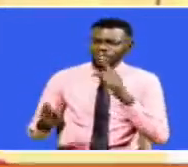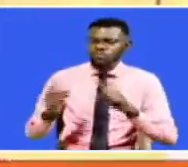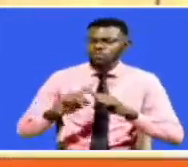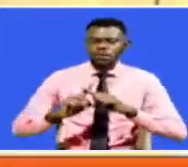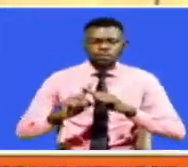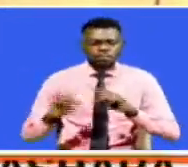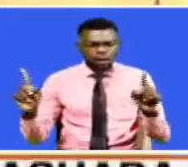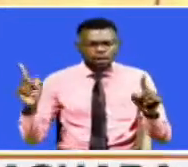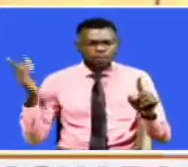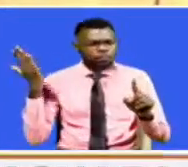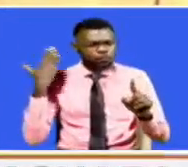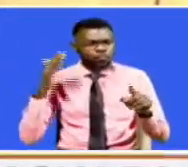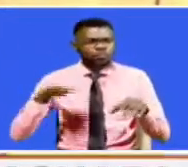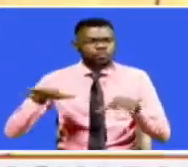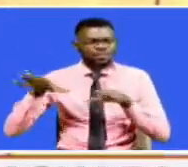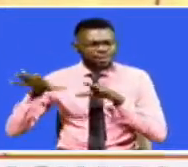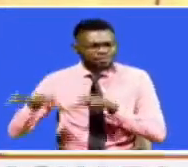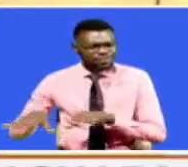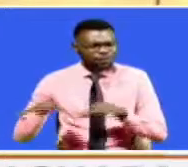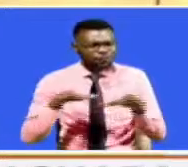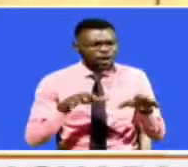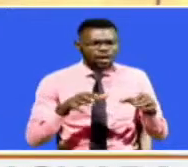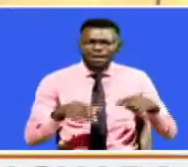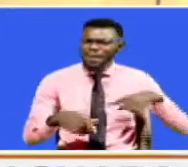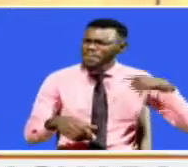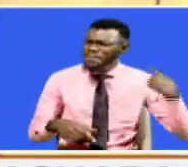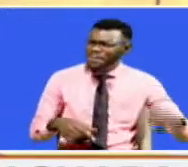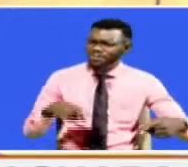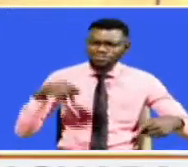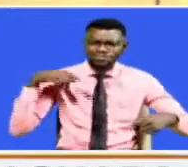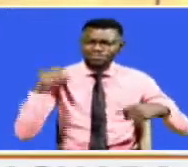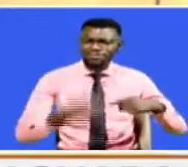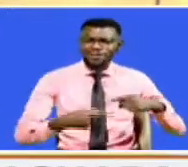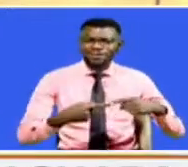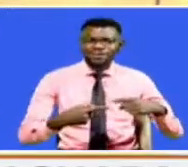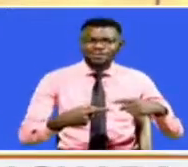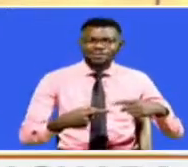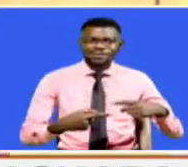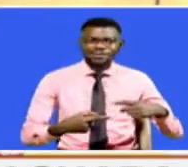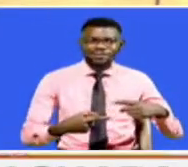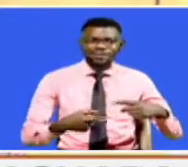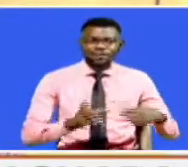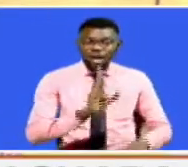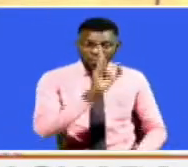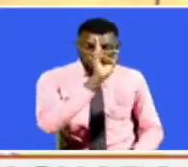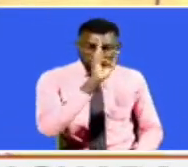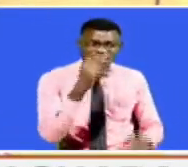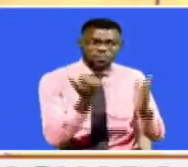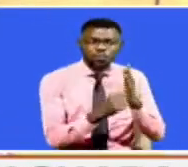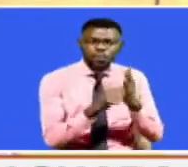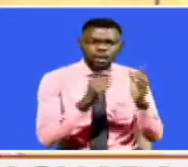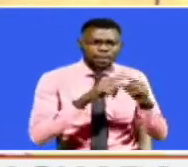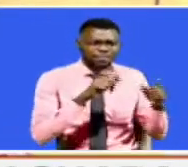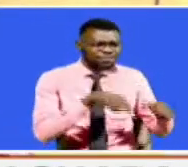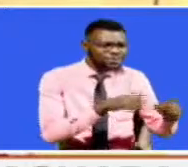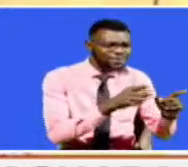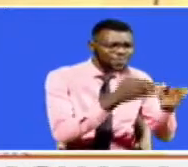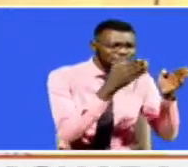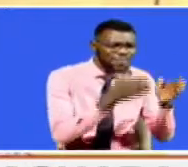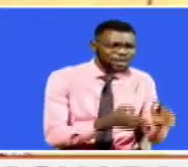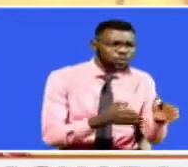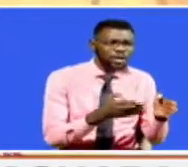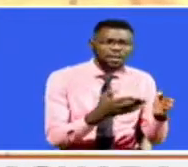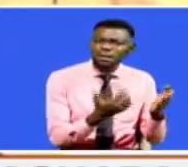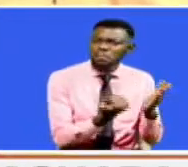victimized and beaten up brutality by plain wearing police without